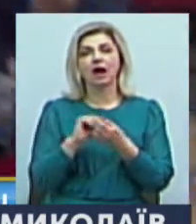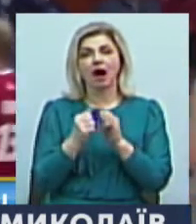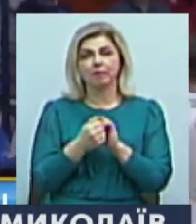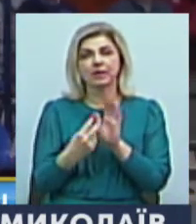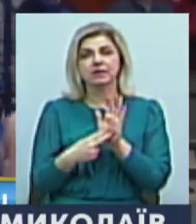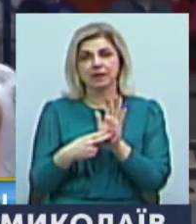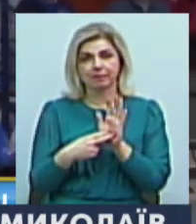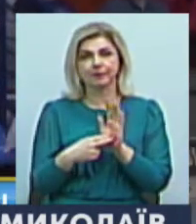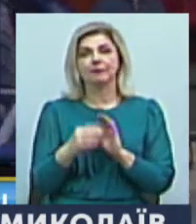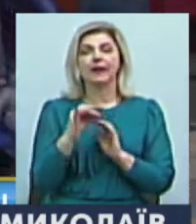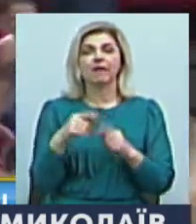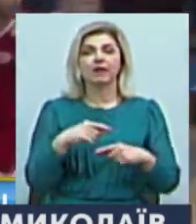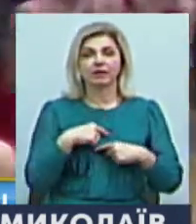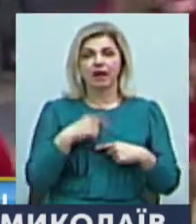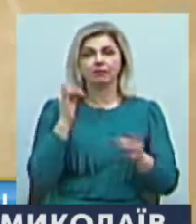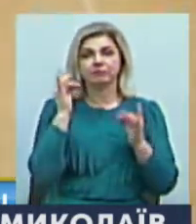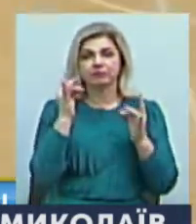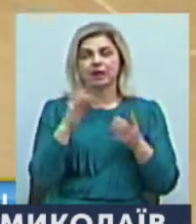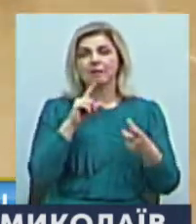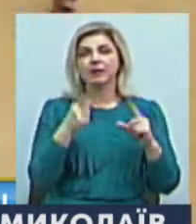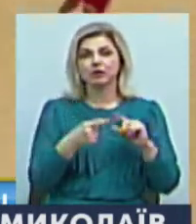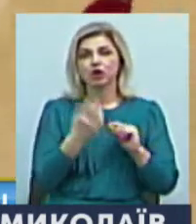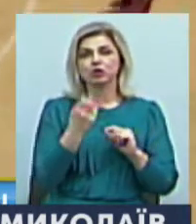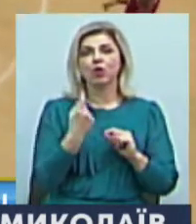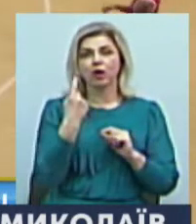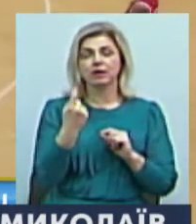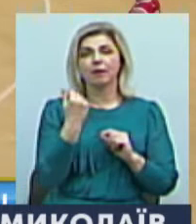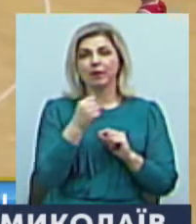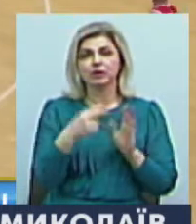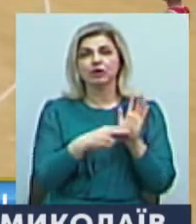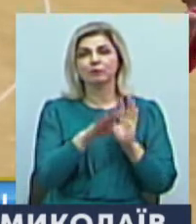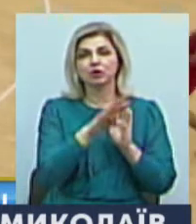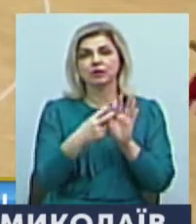7 пунктів. В фіналі сирена підсумувала ще одну перемогу Прометея –